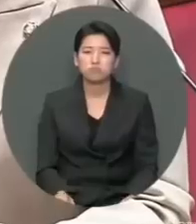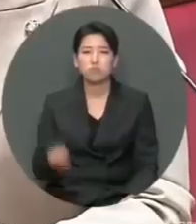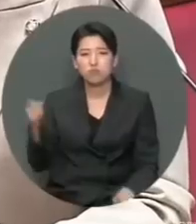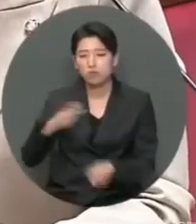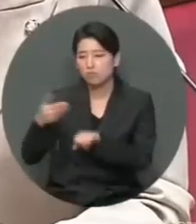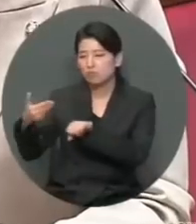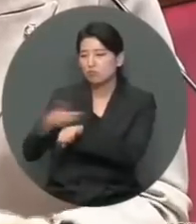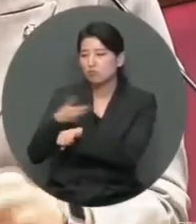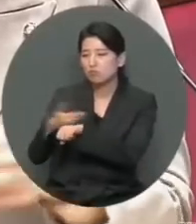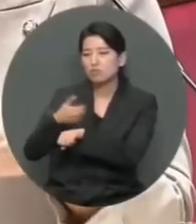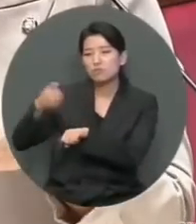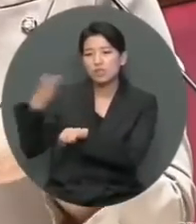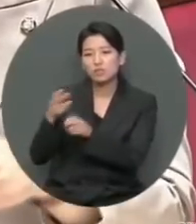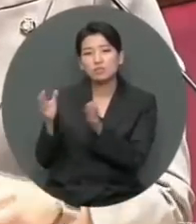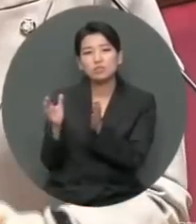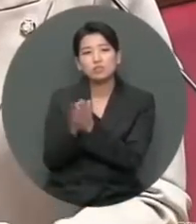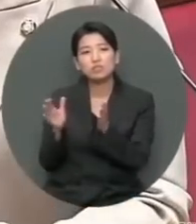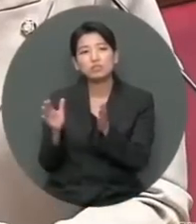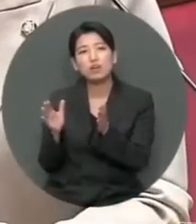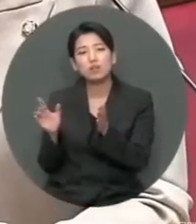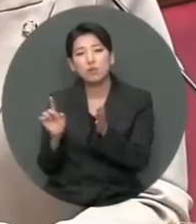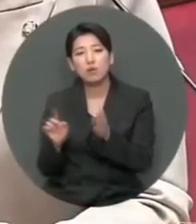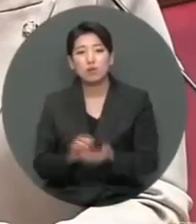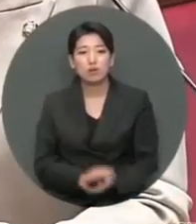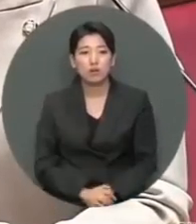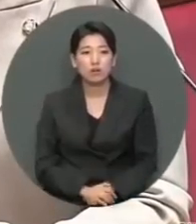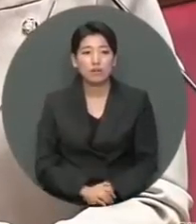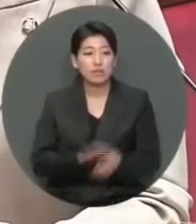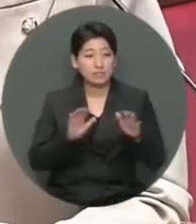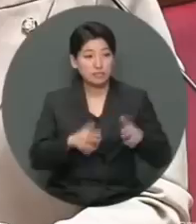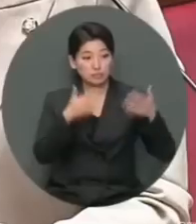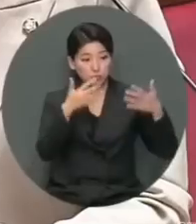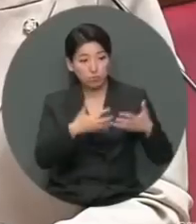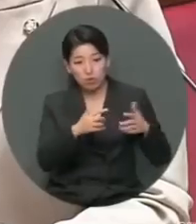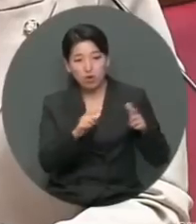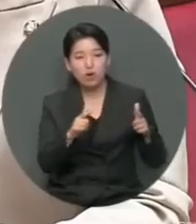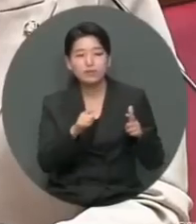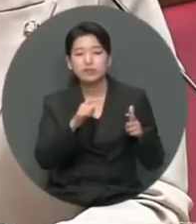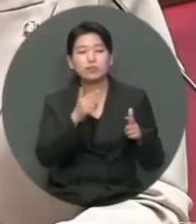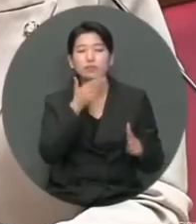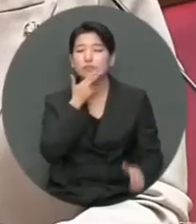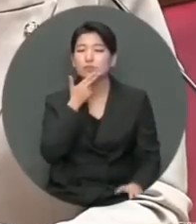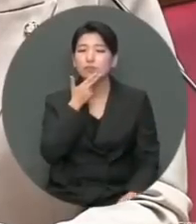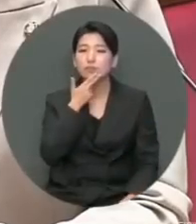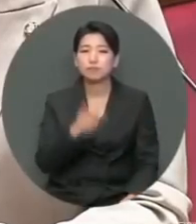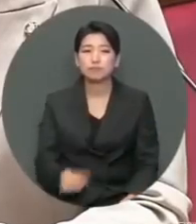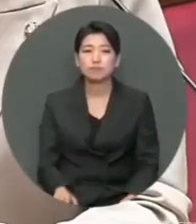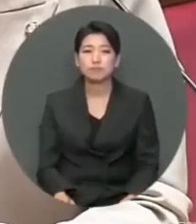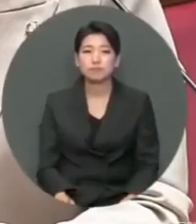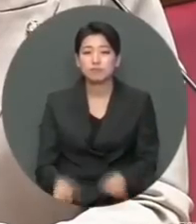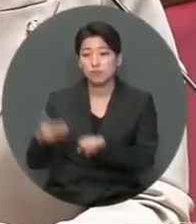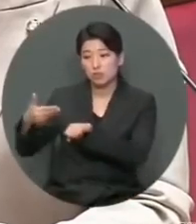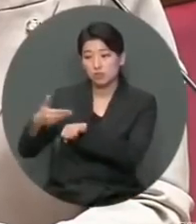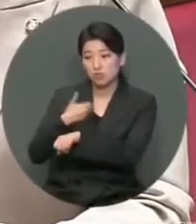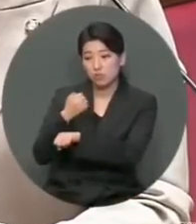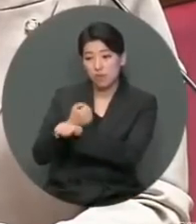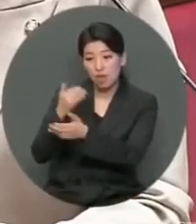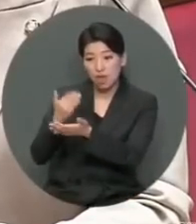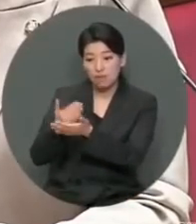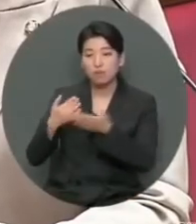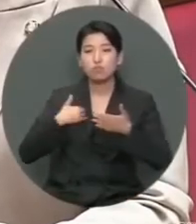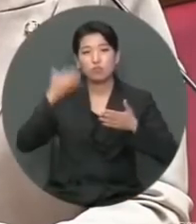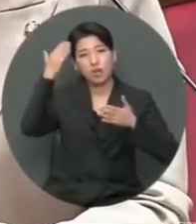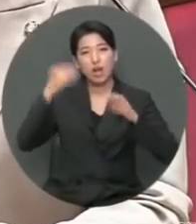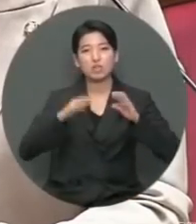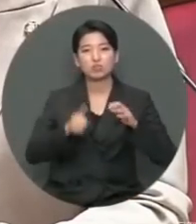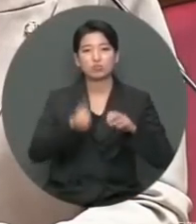경우를 상정할 수 있을까요? 예를 들어서 지금은 아무것도 상정하고 있지 않습니다. 다만 수입을 하고 안 하고는 우리의 주권이기